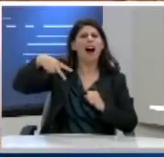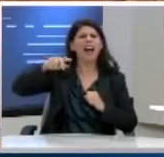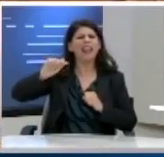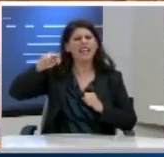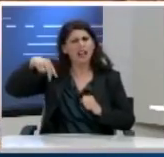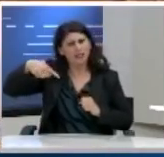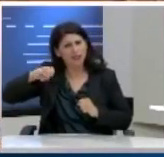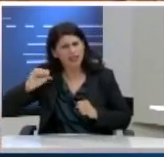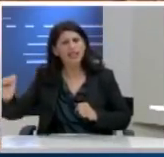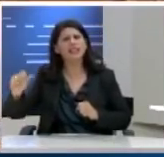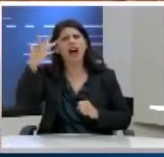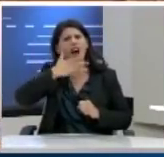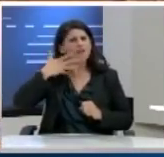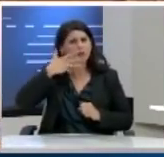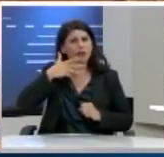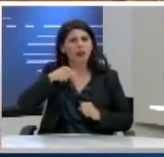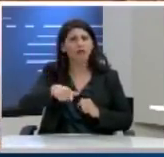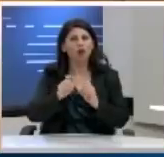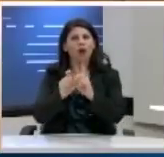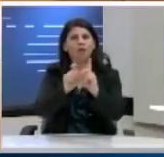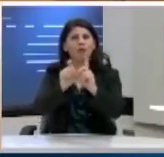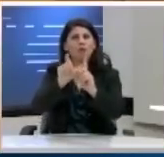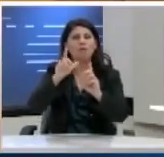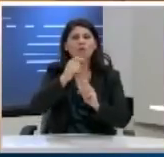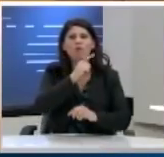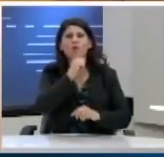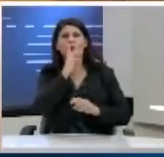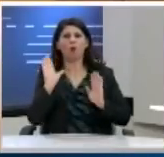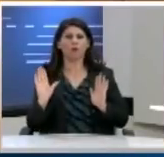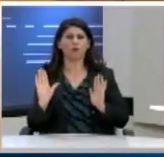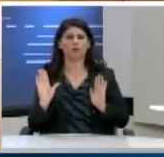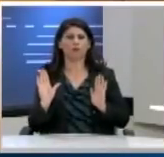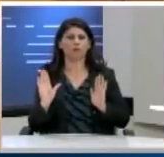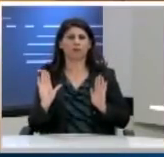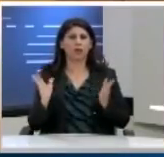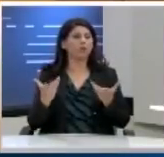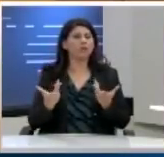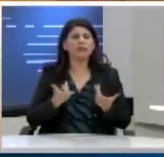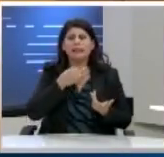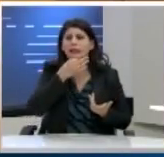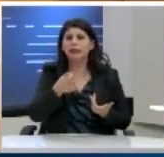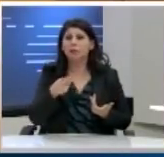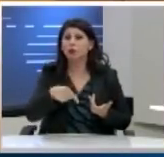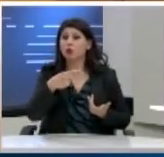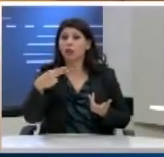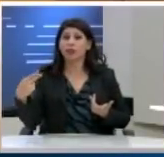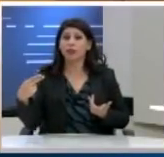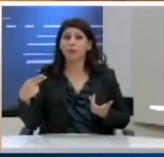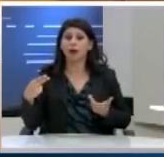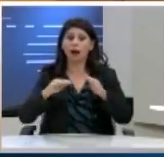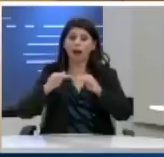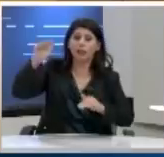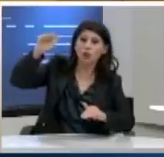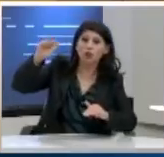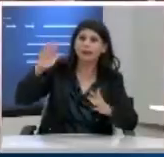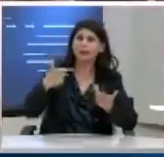Τόσο απομονωμένοι είμαστε. Πώς τοποθετούμαστε δηλαδή στο θέμα της